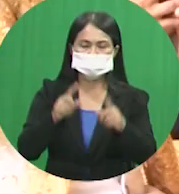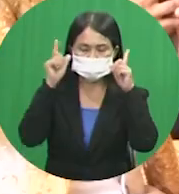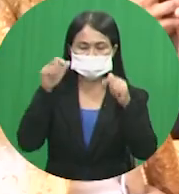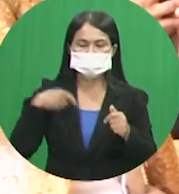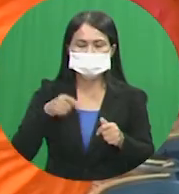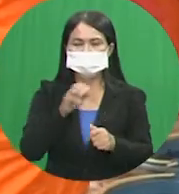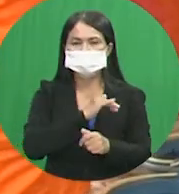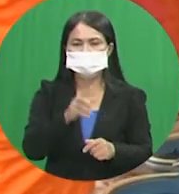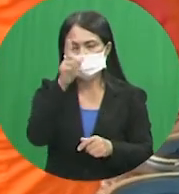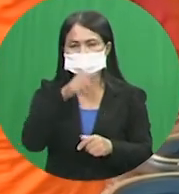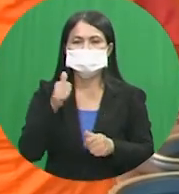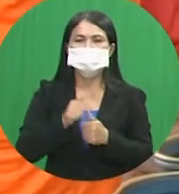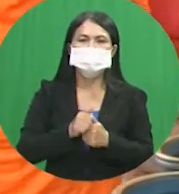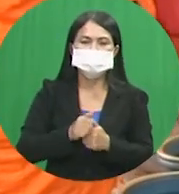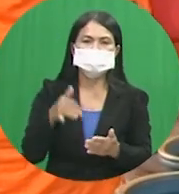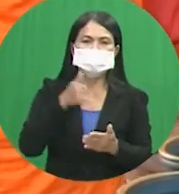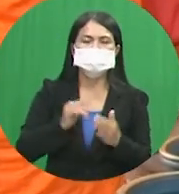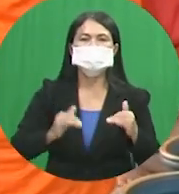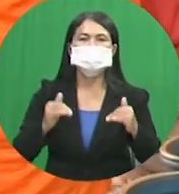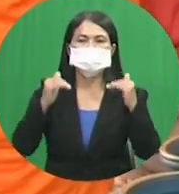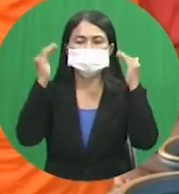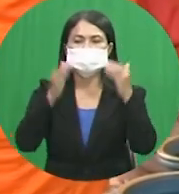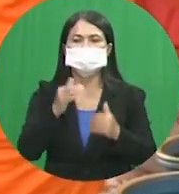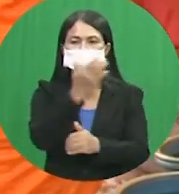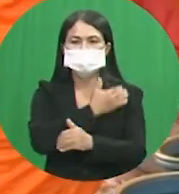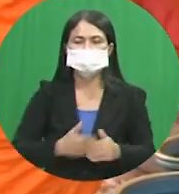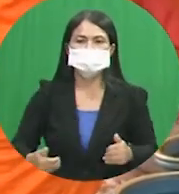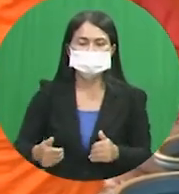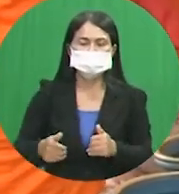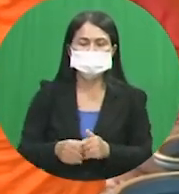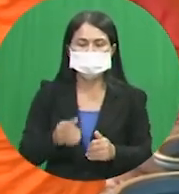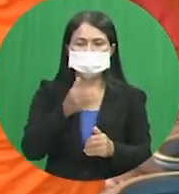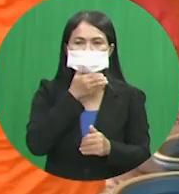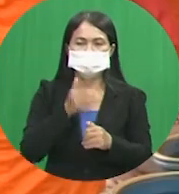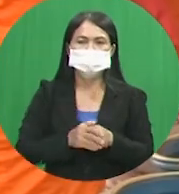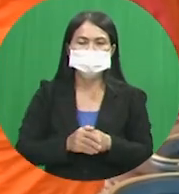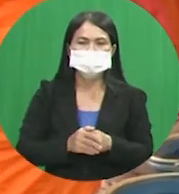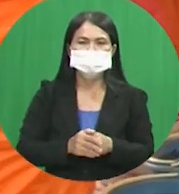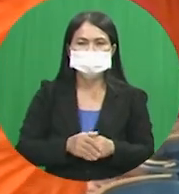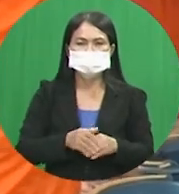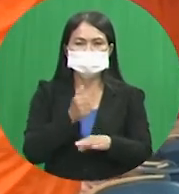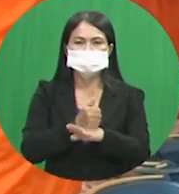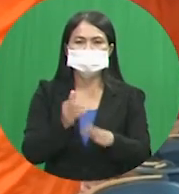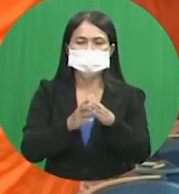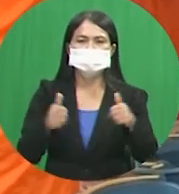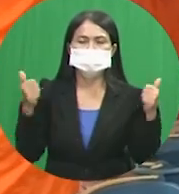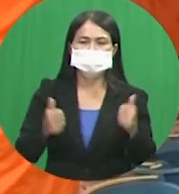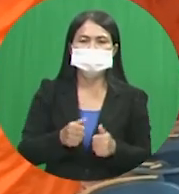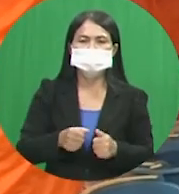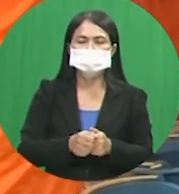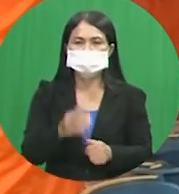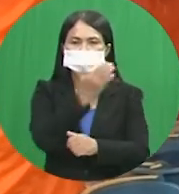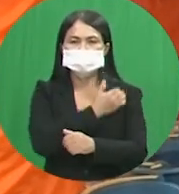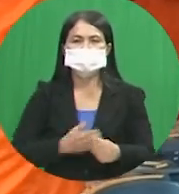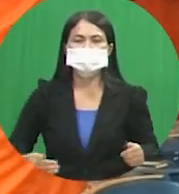วปิเซตนังโลกจำเตียวเจียดำนางดอกฟงปัวสมได้อาแกะโมฮาปัญญาจักรไรให้สมรินประเทศรัสเซียนังสม